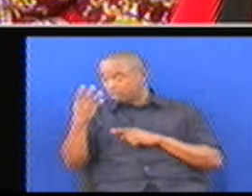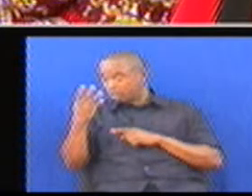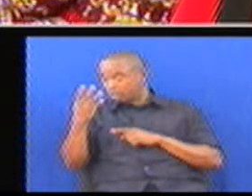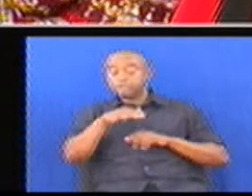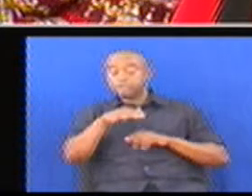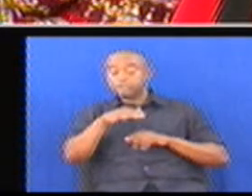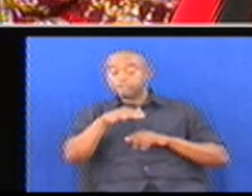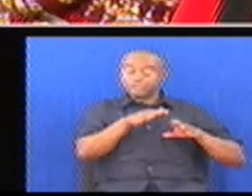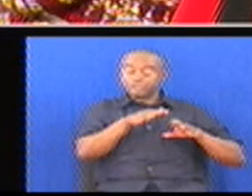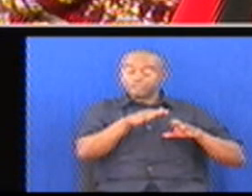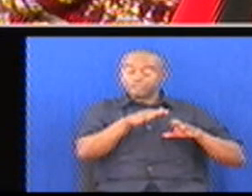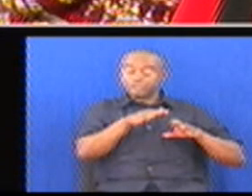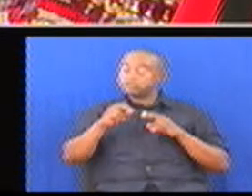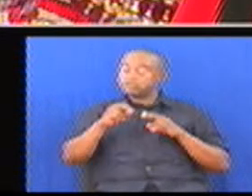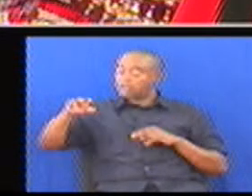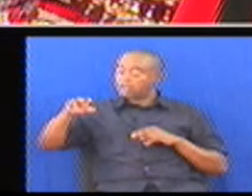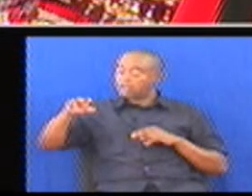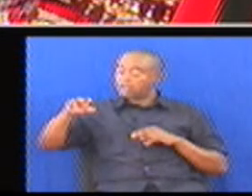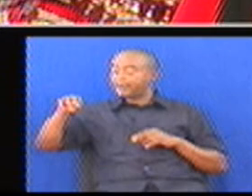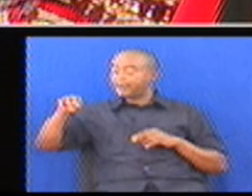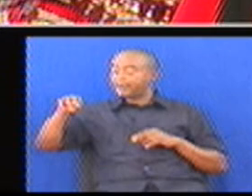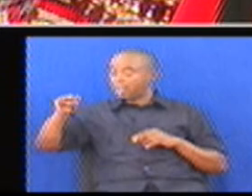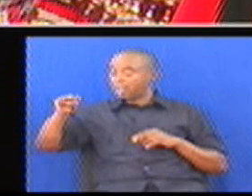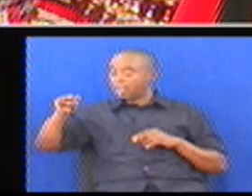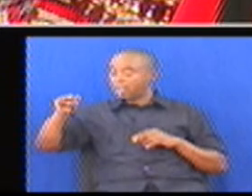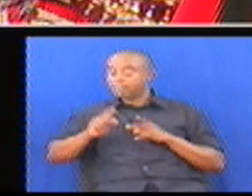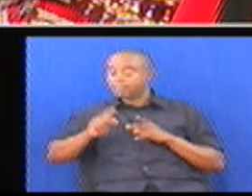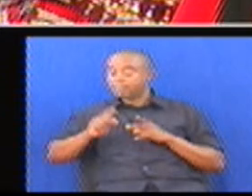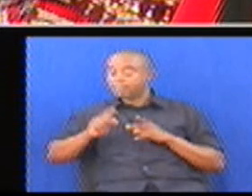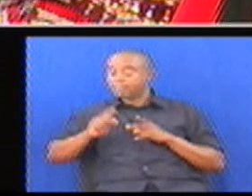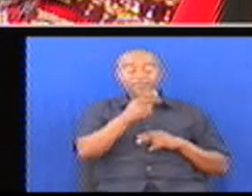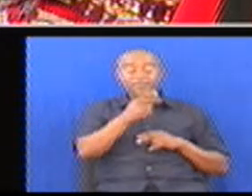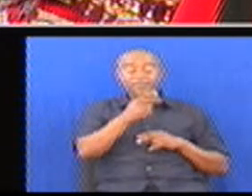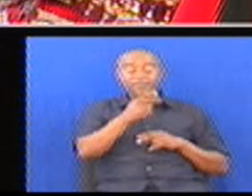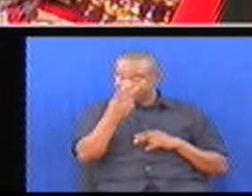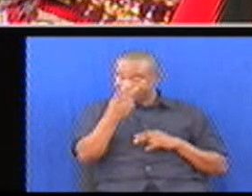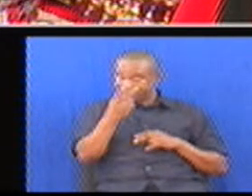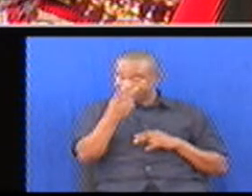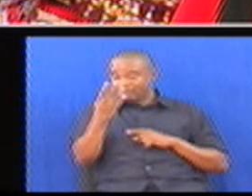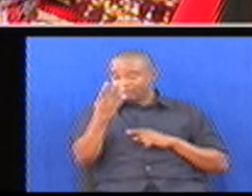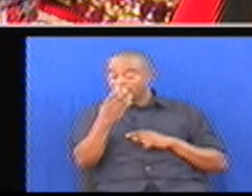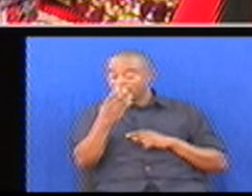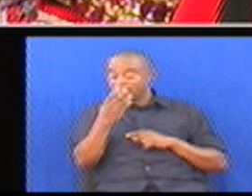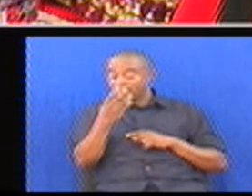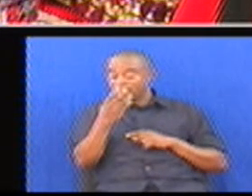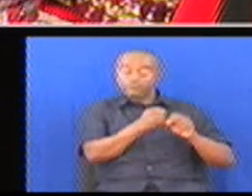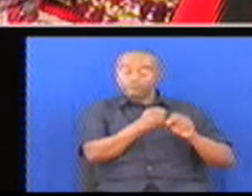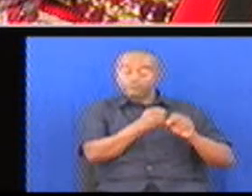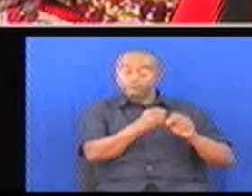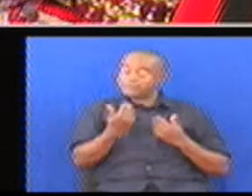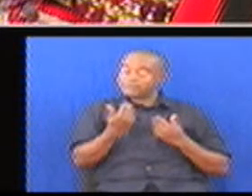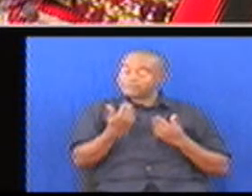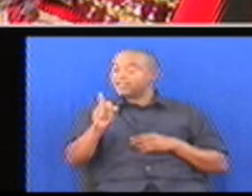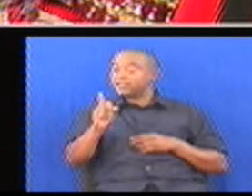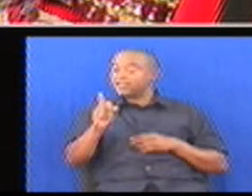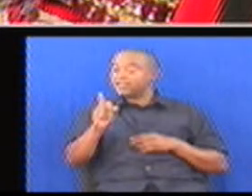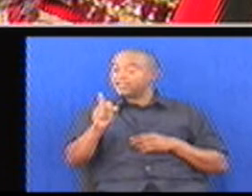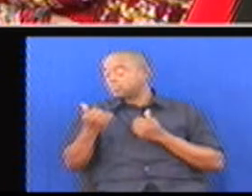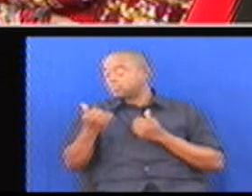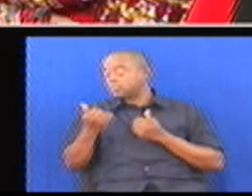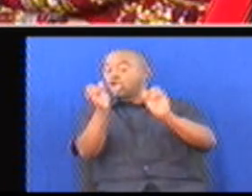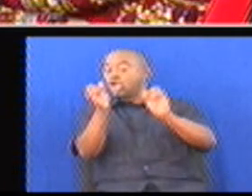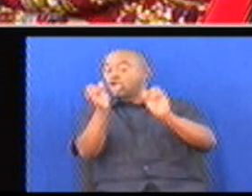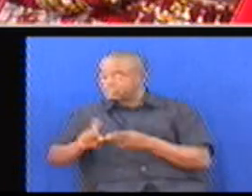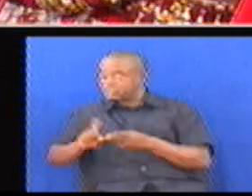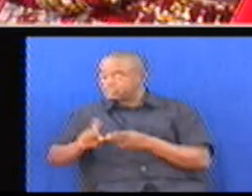Manga, KV 400 Rufiji Chalinze Kinyerezi na Chalinze Dodoma, na KV